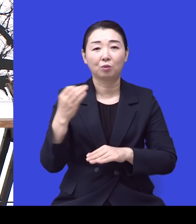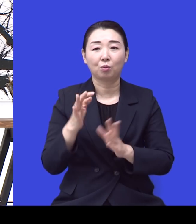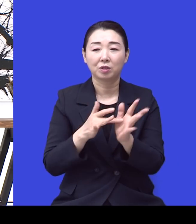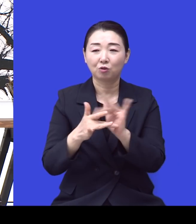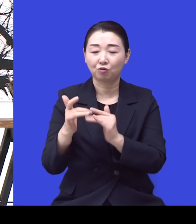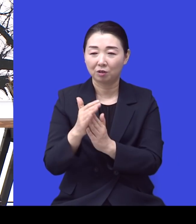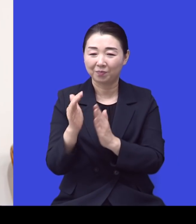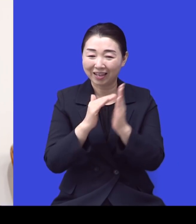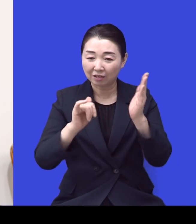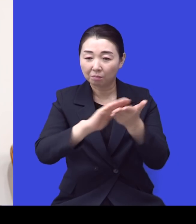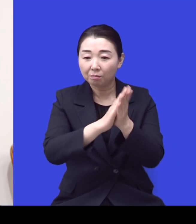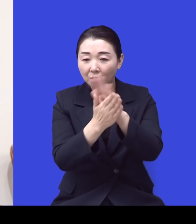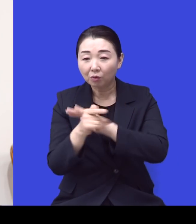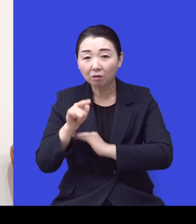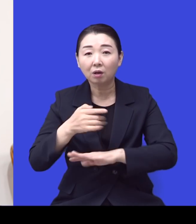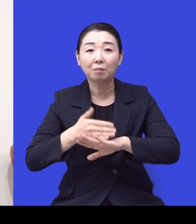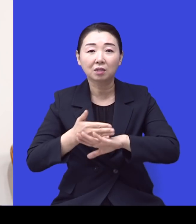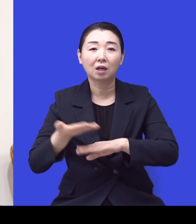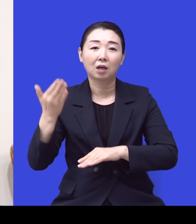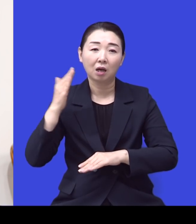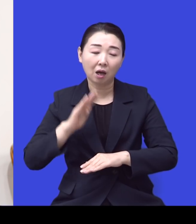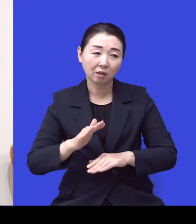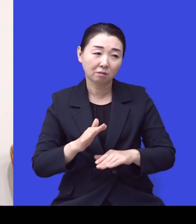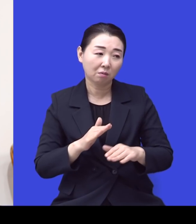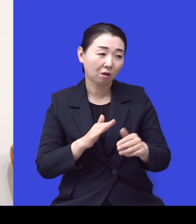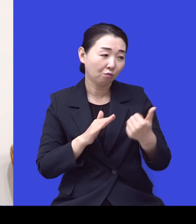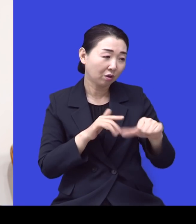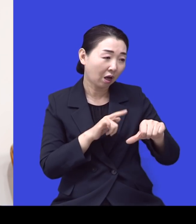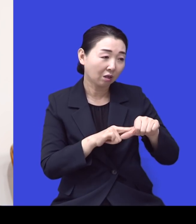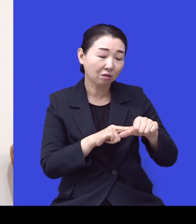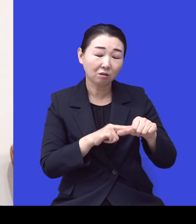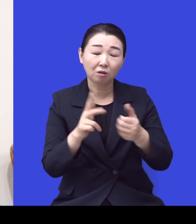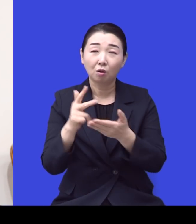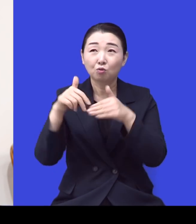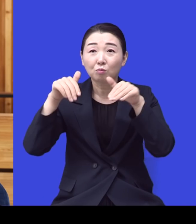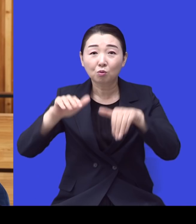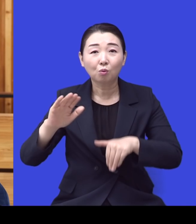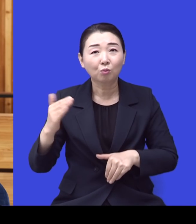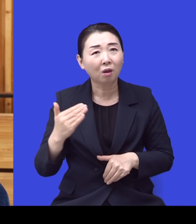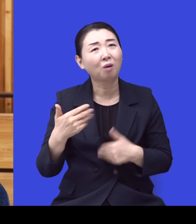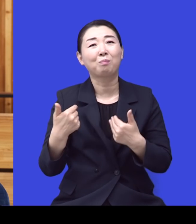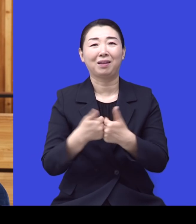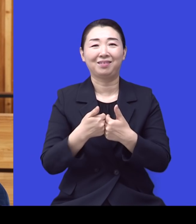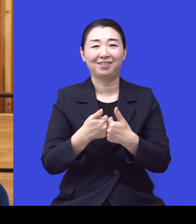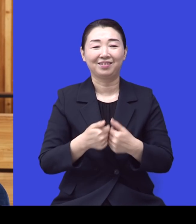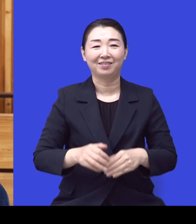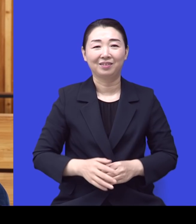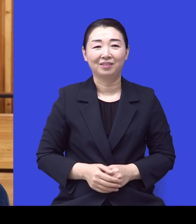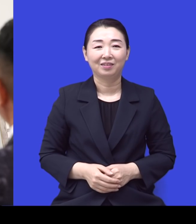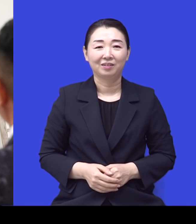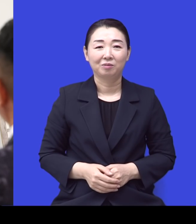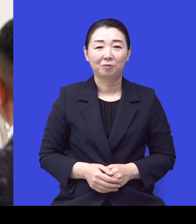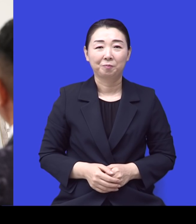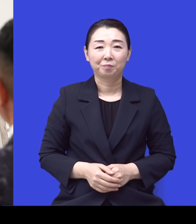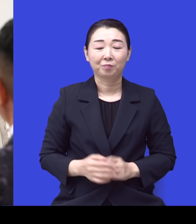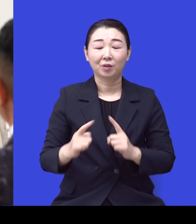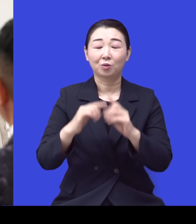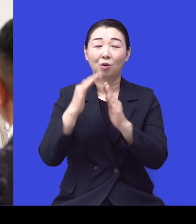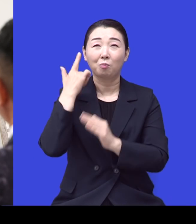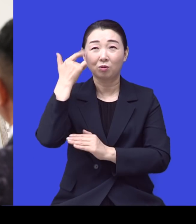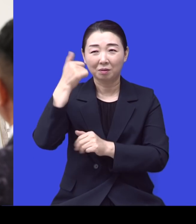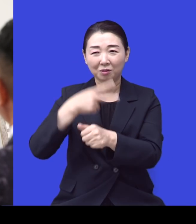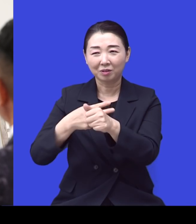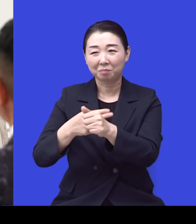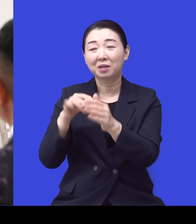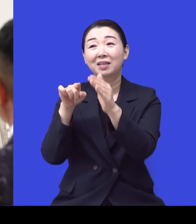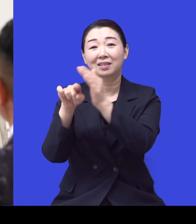가정된 것만 해도 음. 근데 얘가 어떻게 주의 종이 되냐. 아. 그렇게 반대하셨는데 예. 그 당시에 교회 목사님 선생님들이 찾아가서